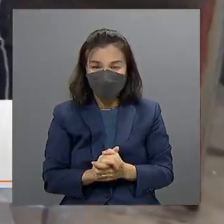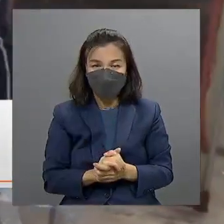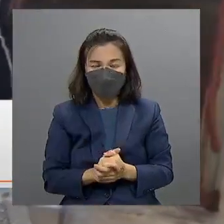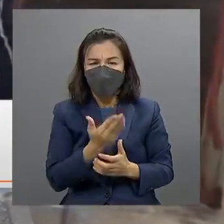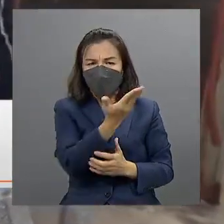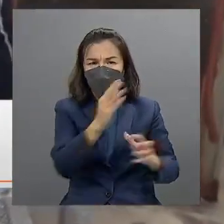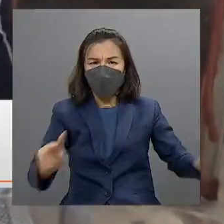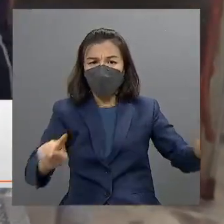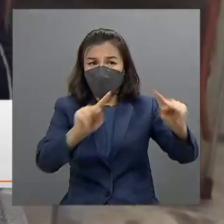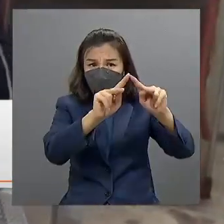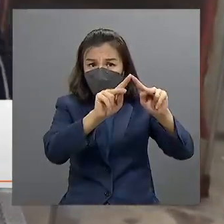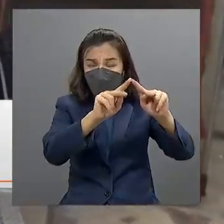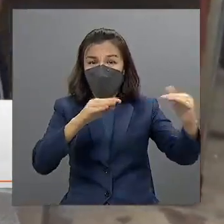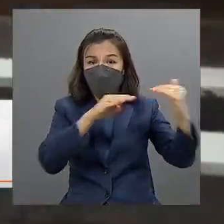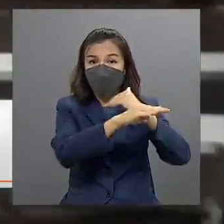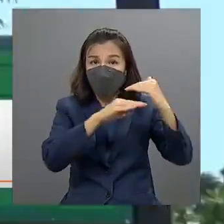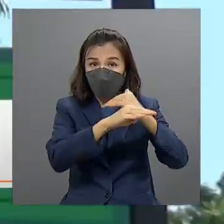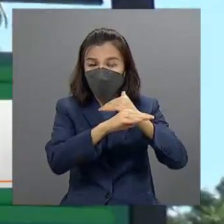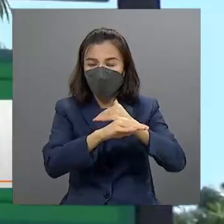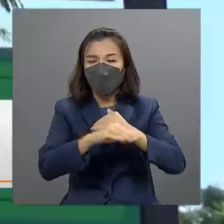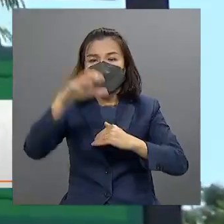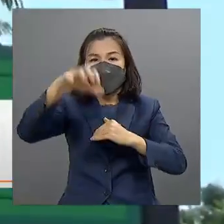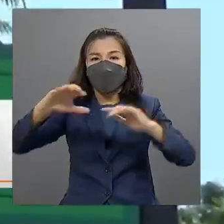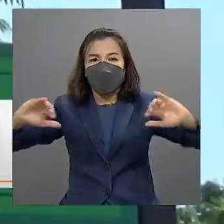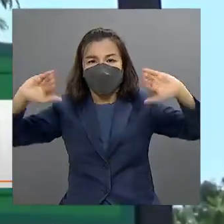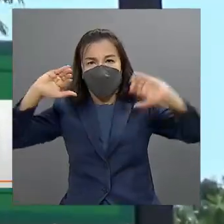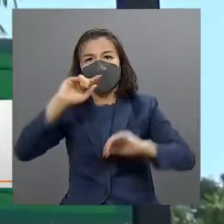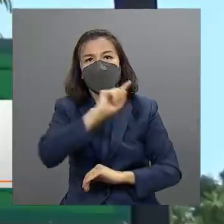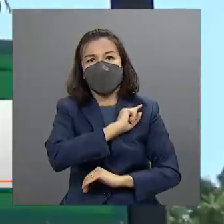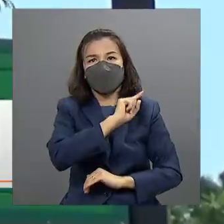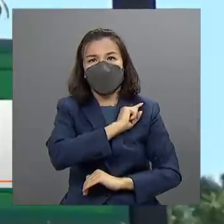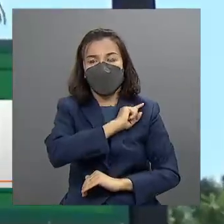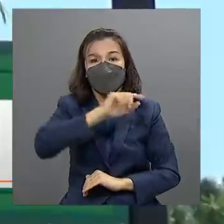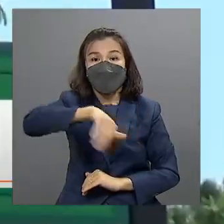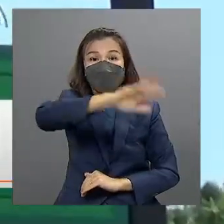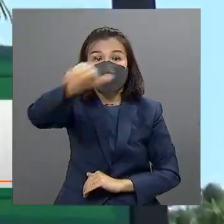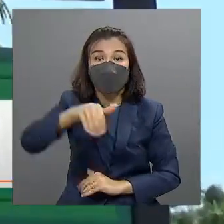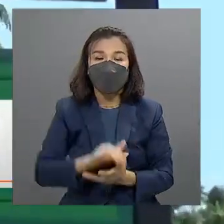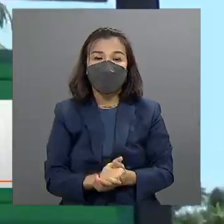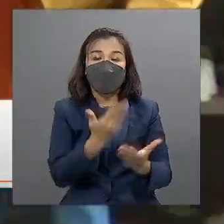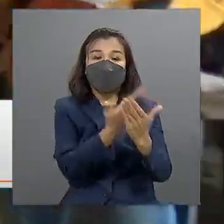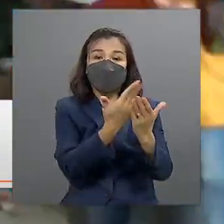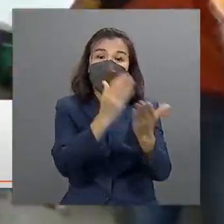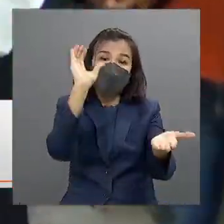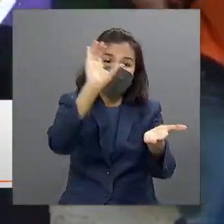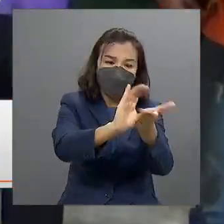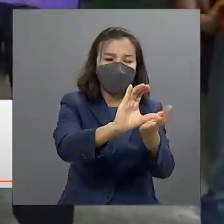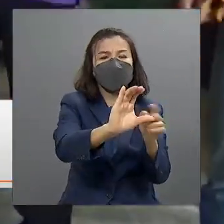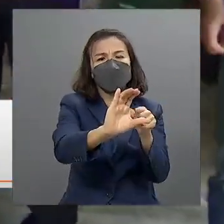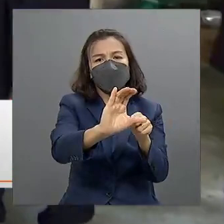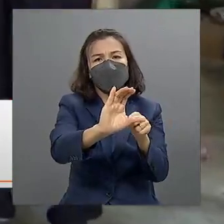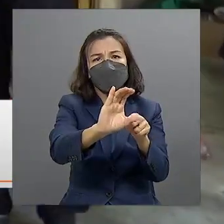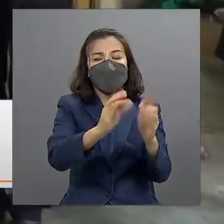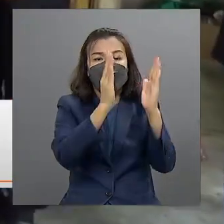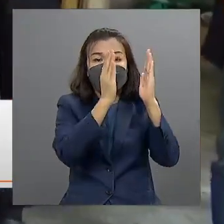อกมาแดงความรับปดชอบค่เพรวางบประมาณททุสถาบันนำมาจดซื้อเคองจากเนี่ยร้วนแล้วแตเป็เงินของกระเศรกรที่